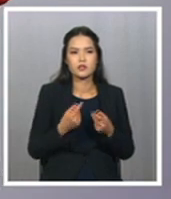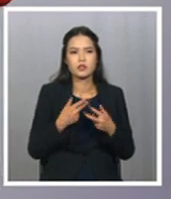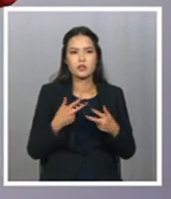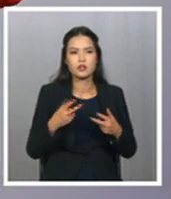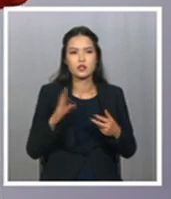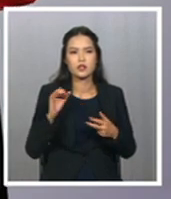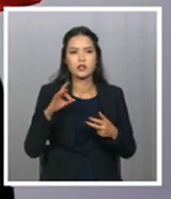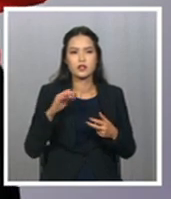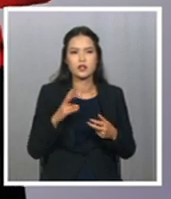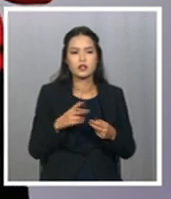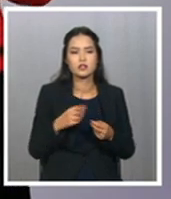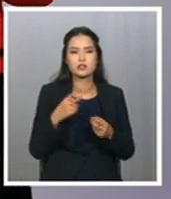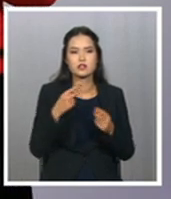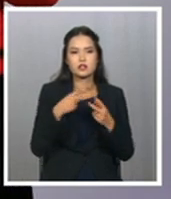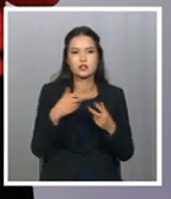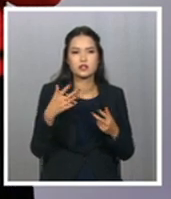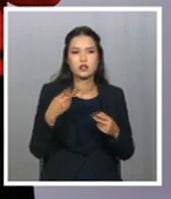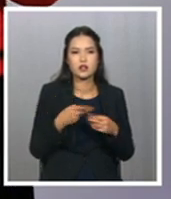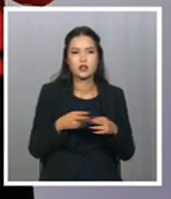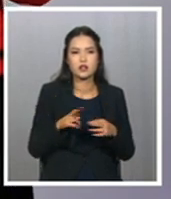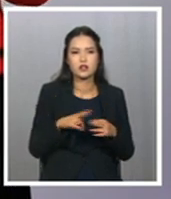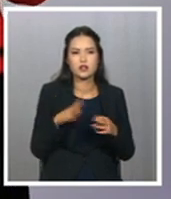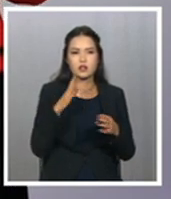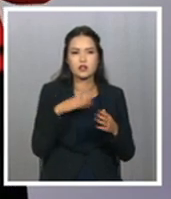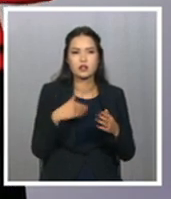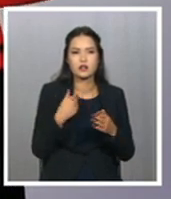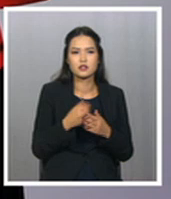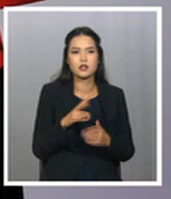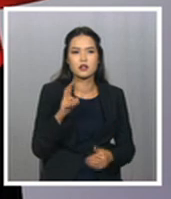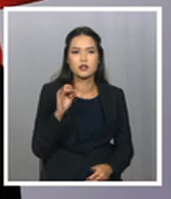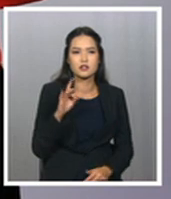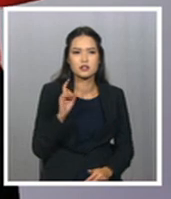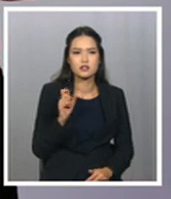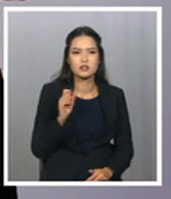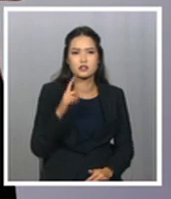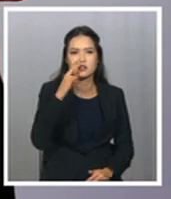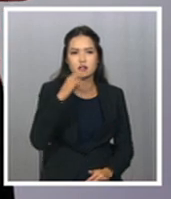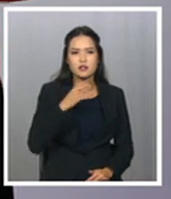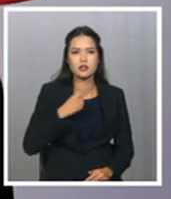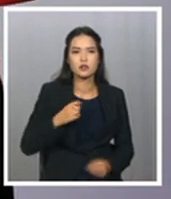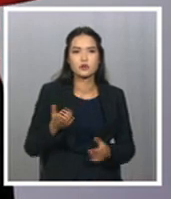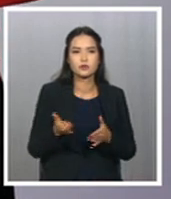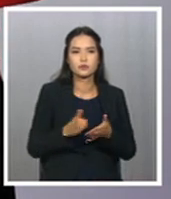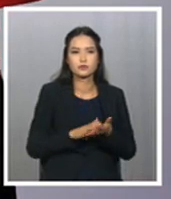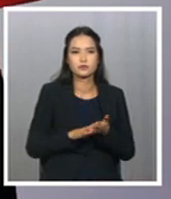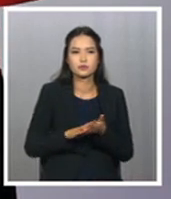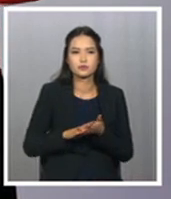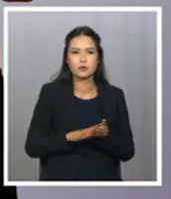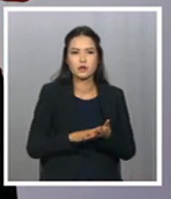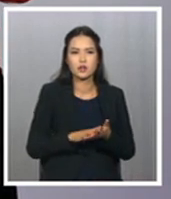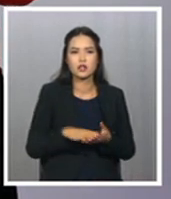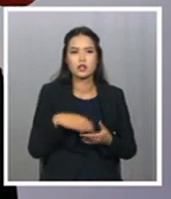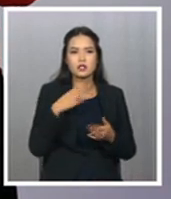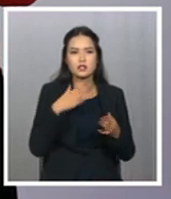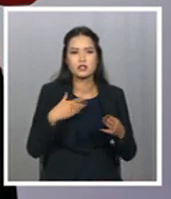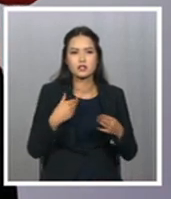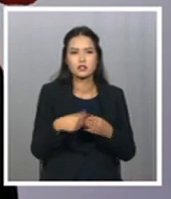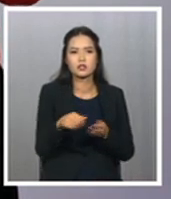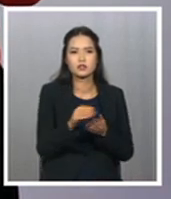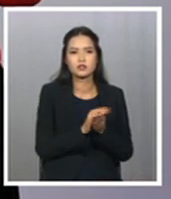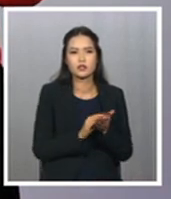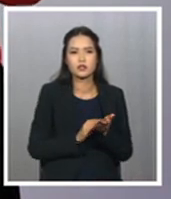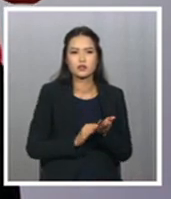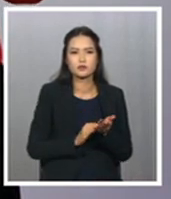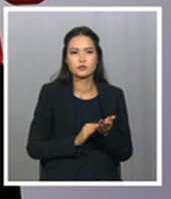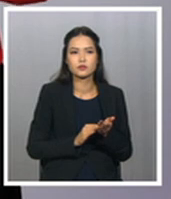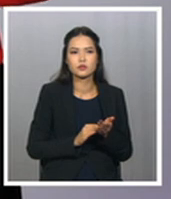төсекте басы қосылған, ағайынды қырғыз-қазақ туыстығының символындай болған жазушының